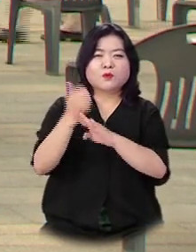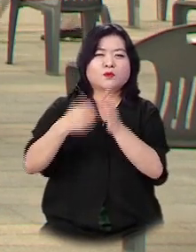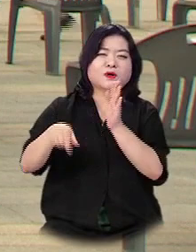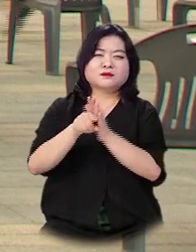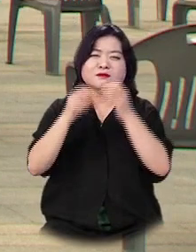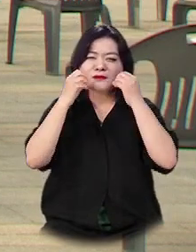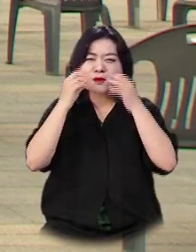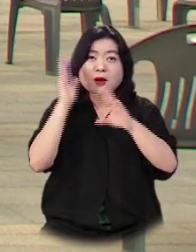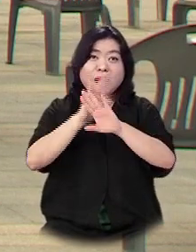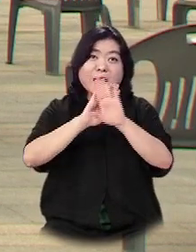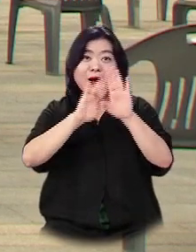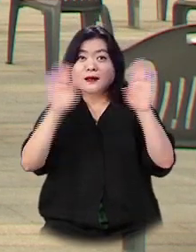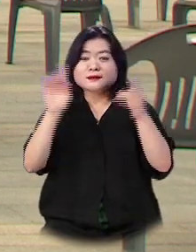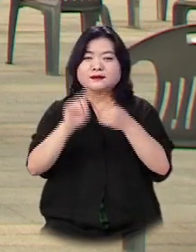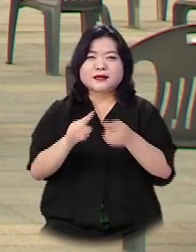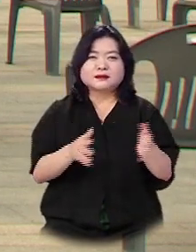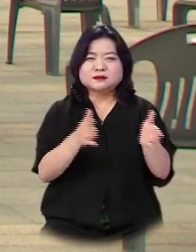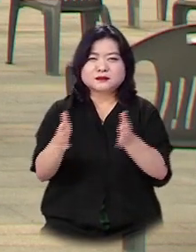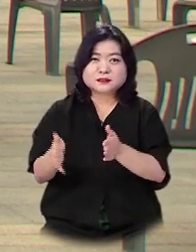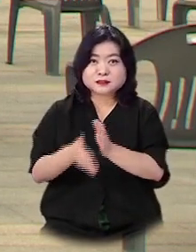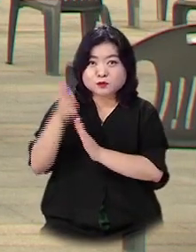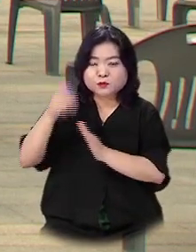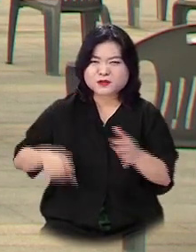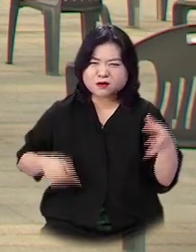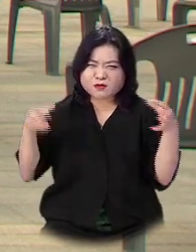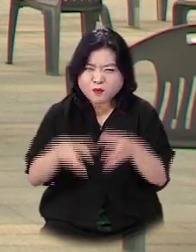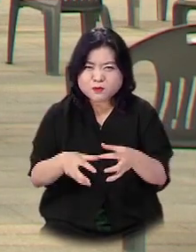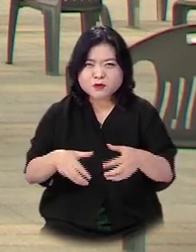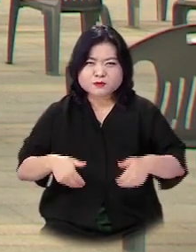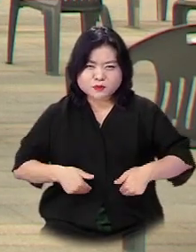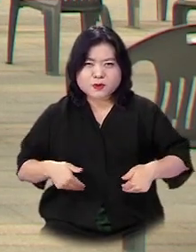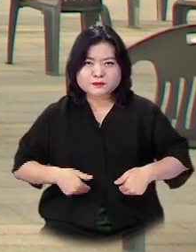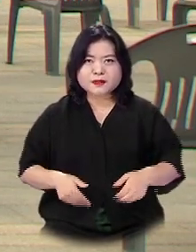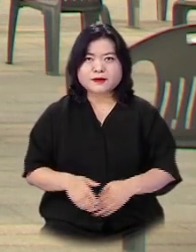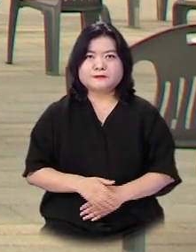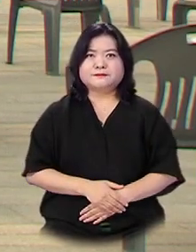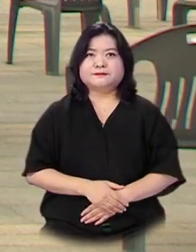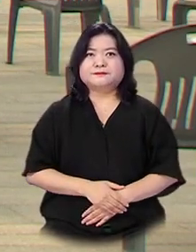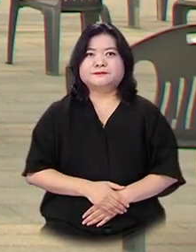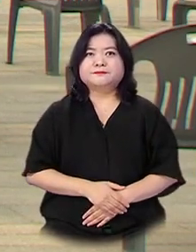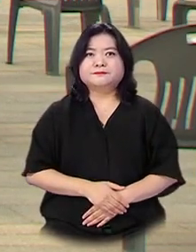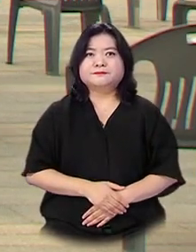새로운 하늘길에 대한 시도민의 협력이 절실합니다. TBC 서원진입니다.